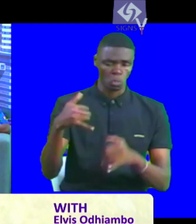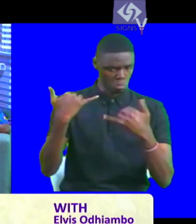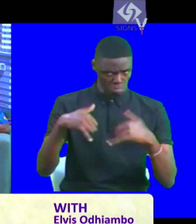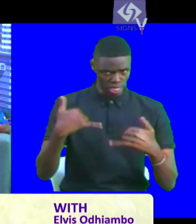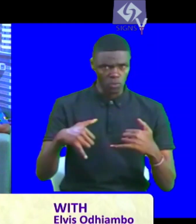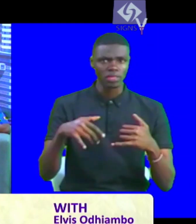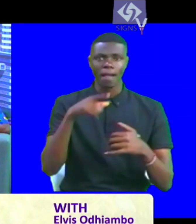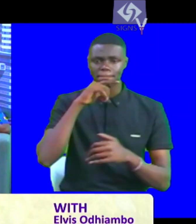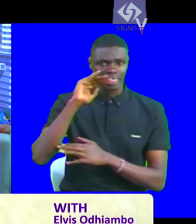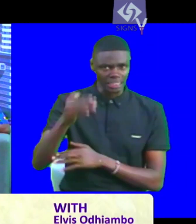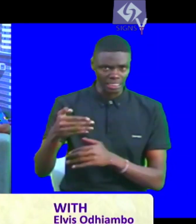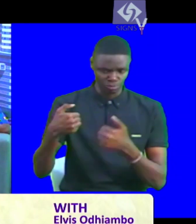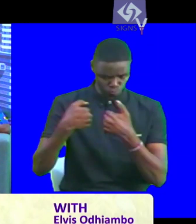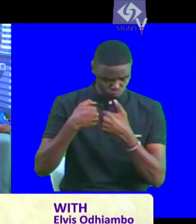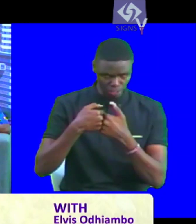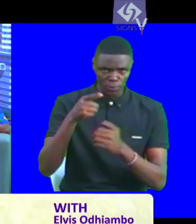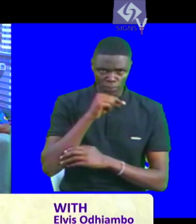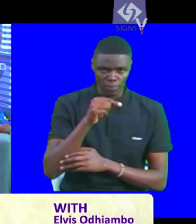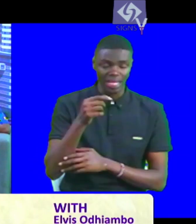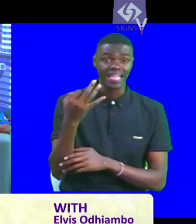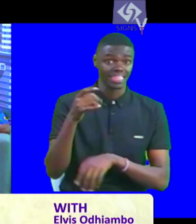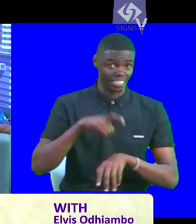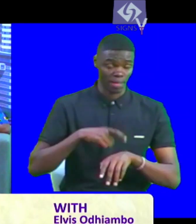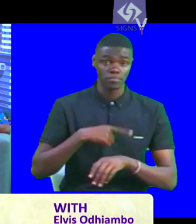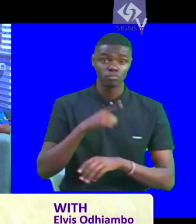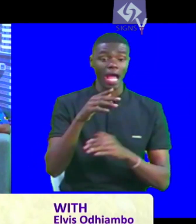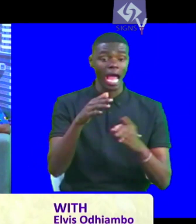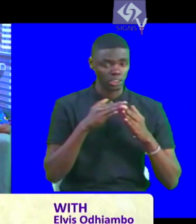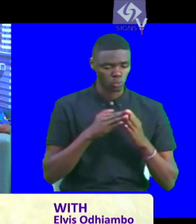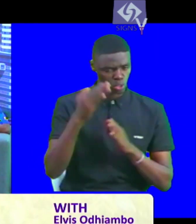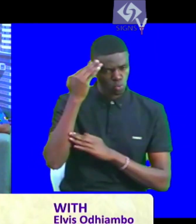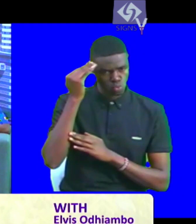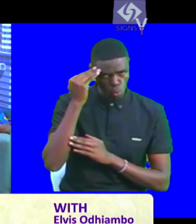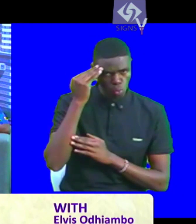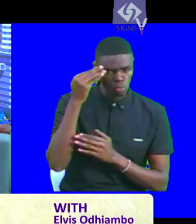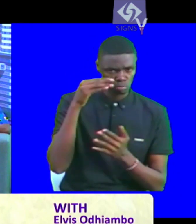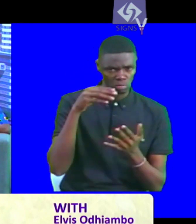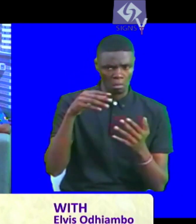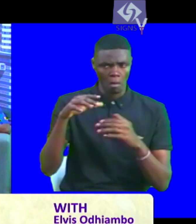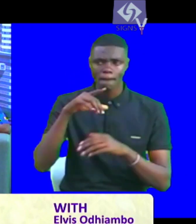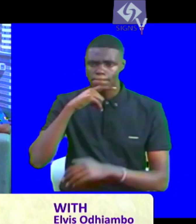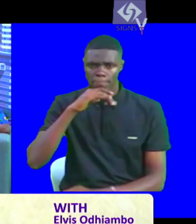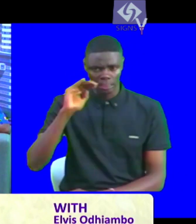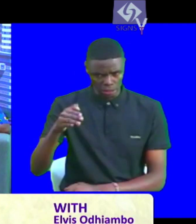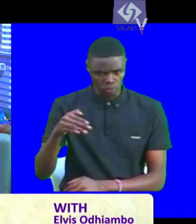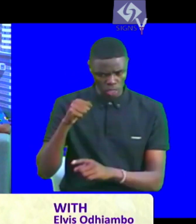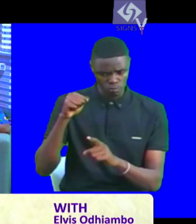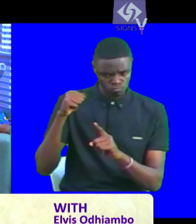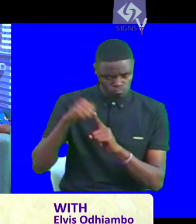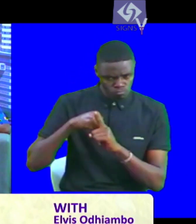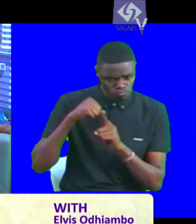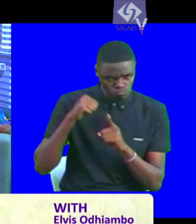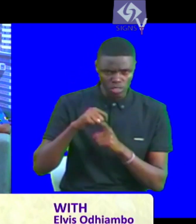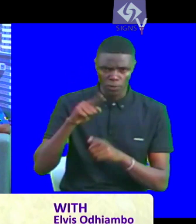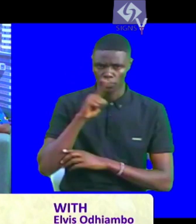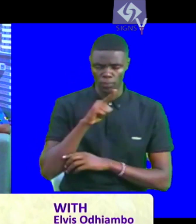na Man City ni mara ya 3 tunaenda kucheza. Ndio hiyo sasa. So I'm very sure saa hizi Arsenal washajua, yani ni Man City ni watu wa kujituma. So